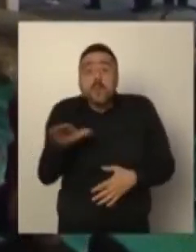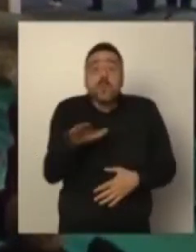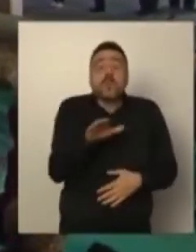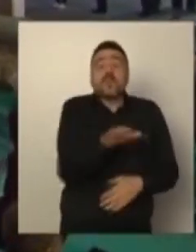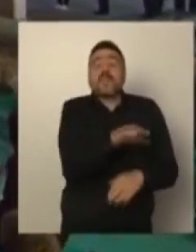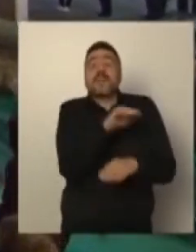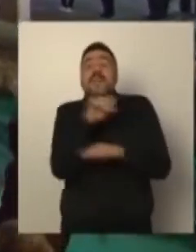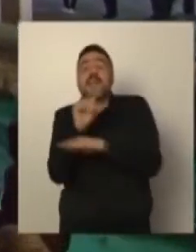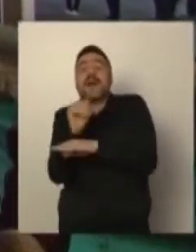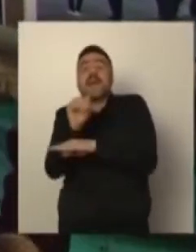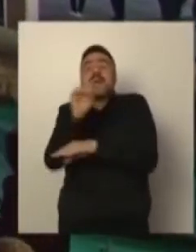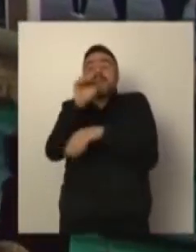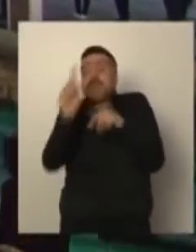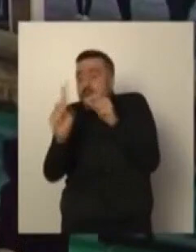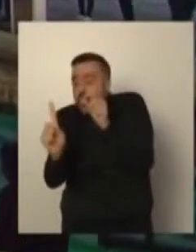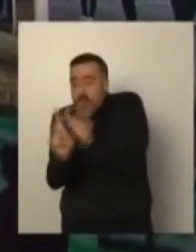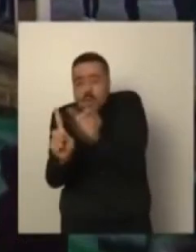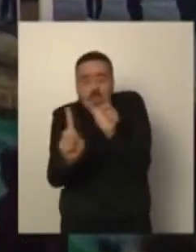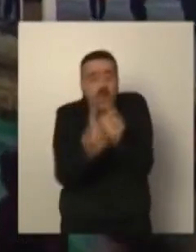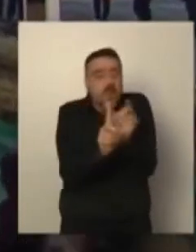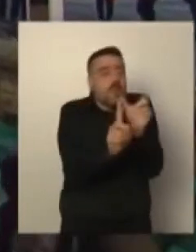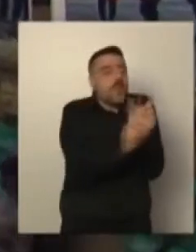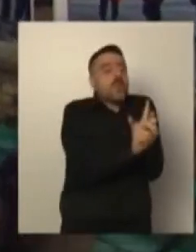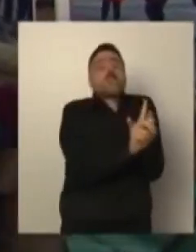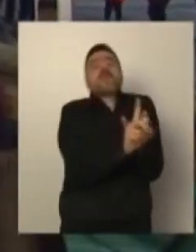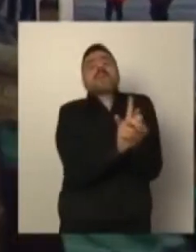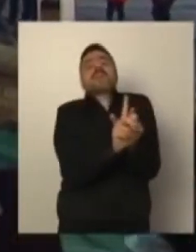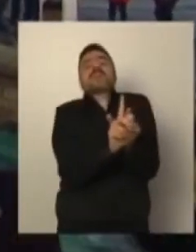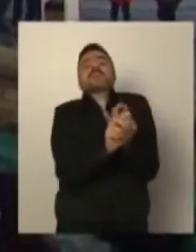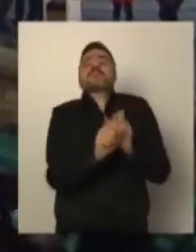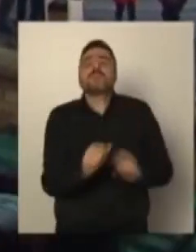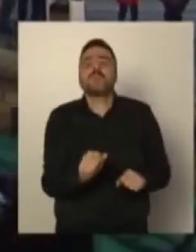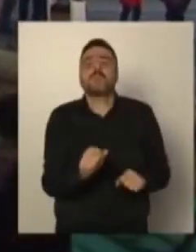hayatını korumak. وَلَا تَقْتُلُوا